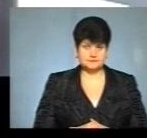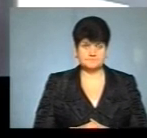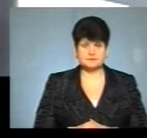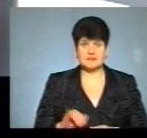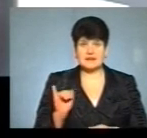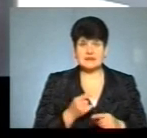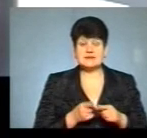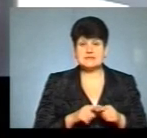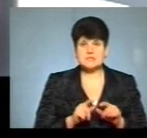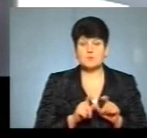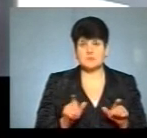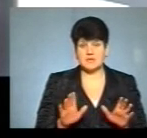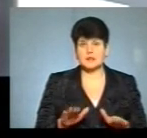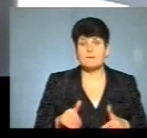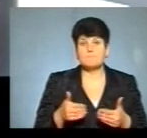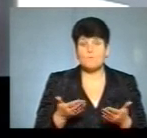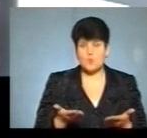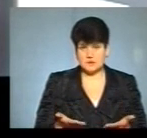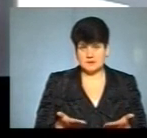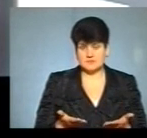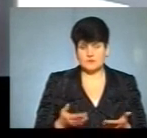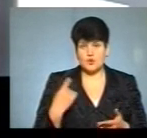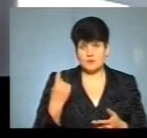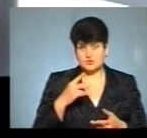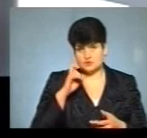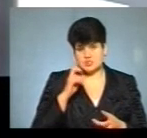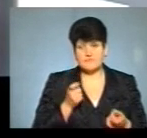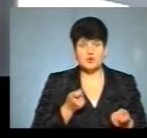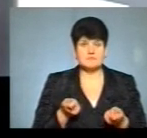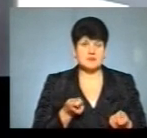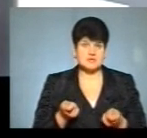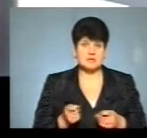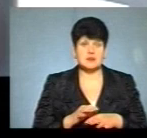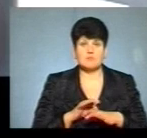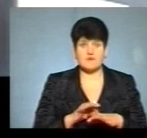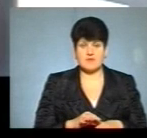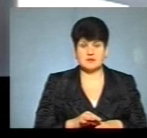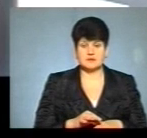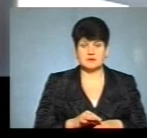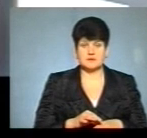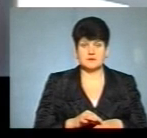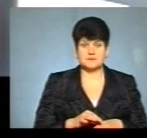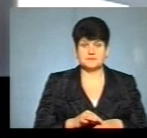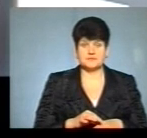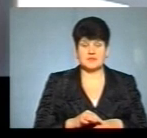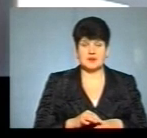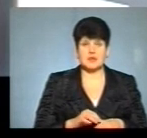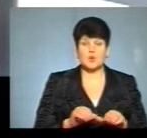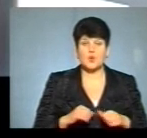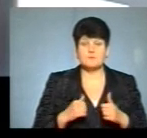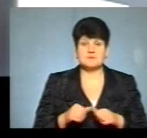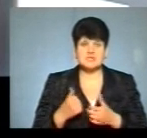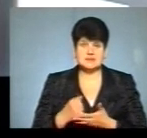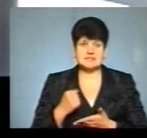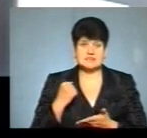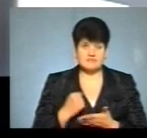І ці об'єкти подані в обласну адміністрацію для проходження через комісії і